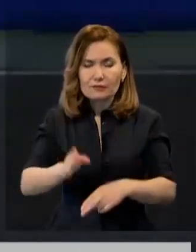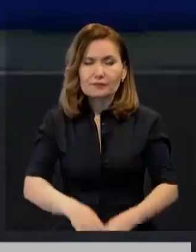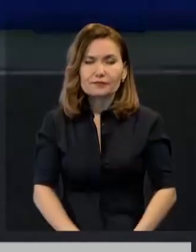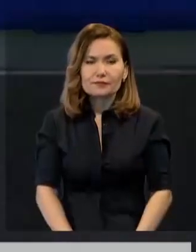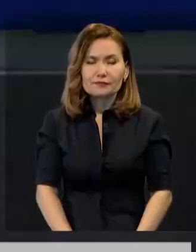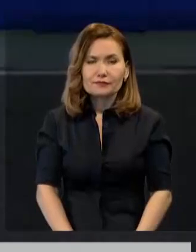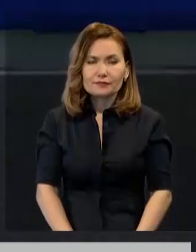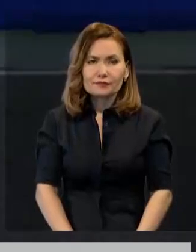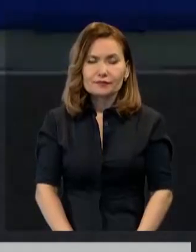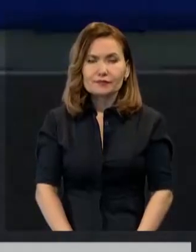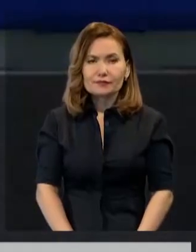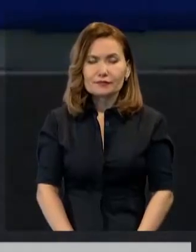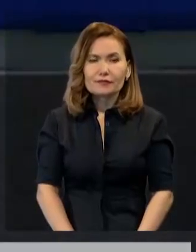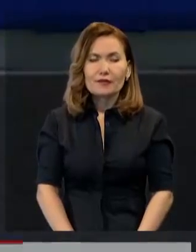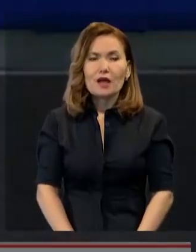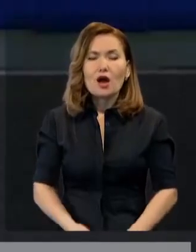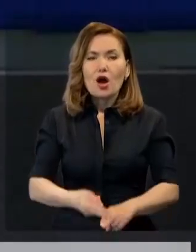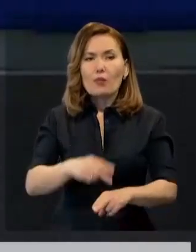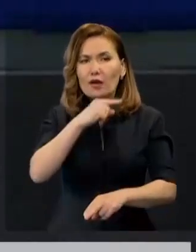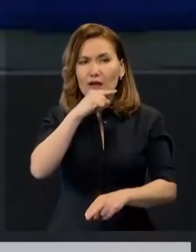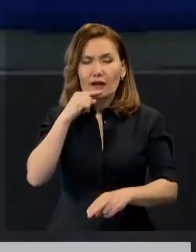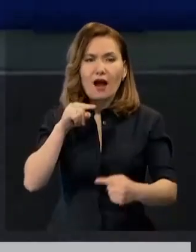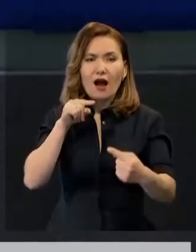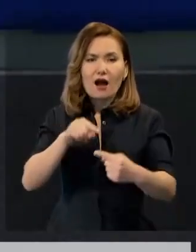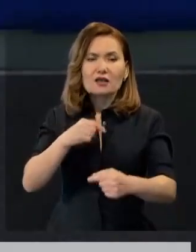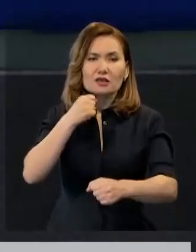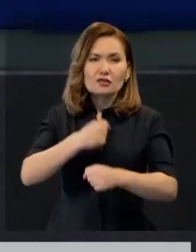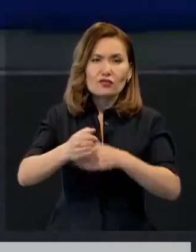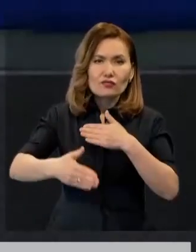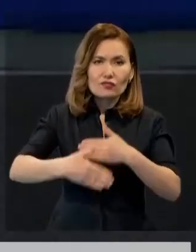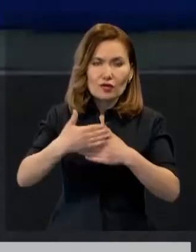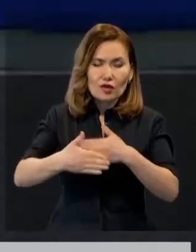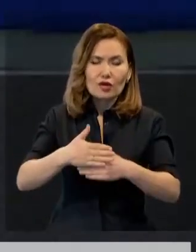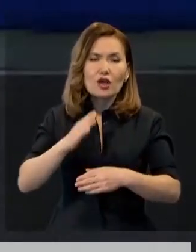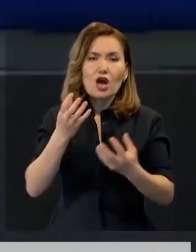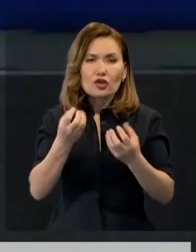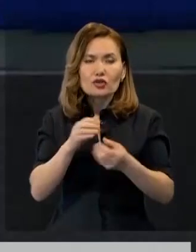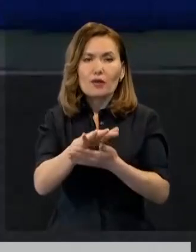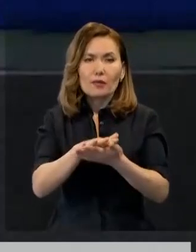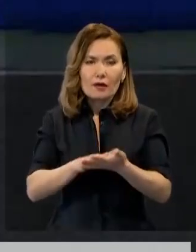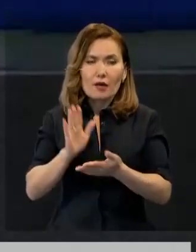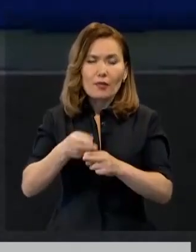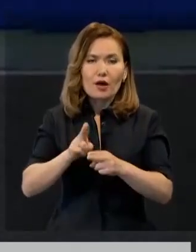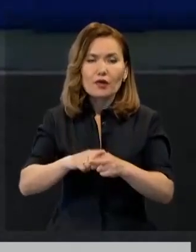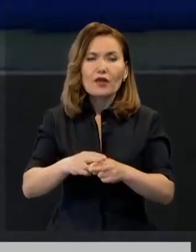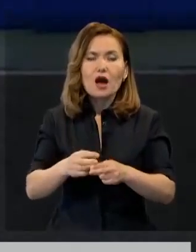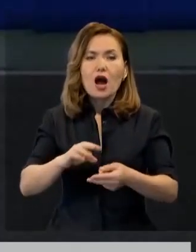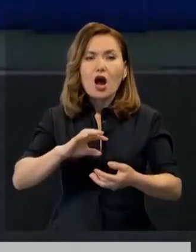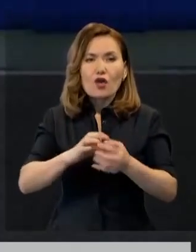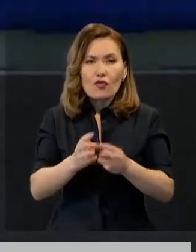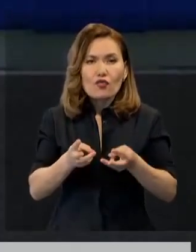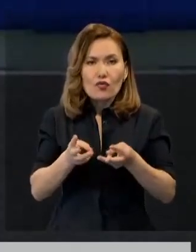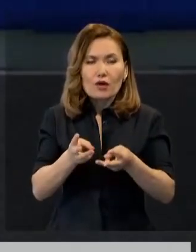Not be our last sanctions. Бұл Ресейге қарсы соңғы санкция емес. Бұған дейін айтқанымдай, біз көмірді импорттауға